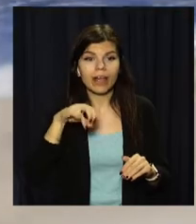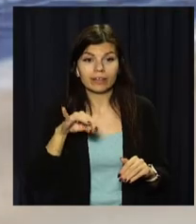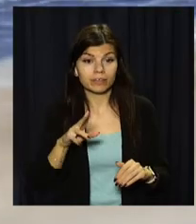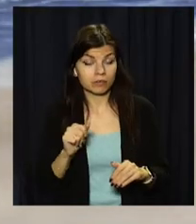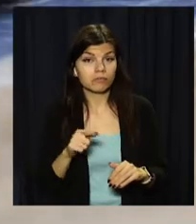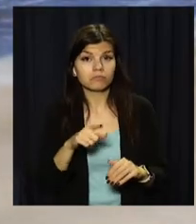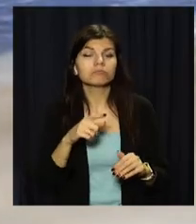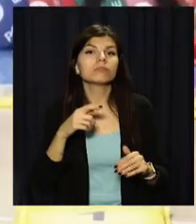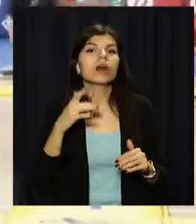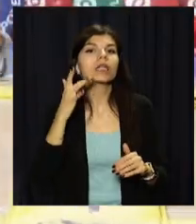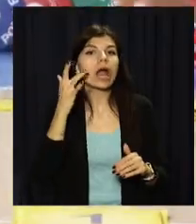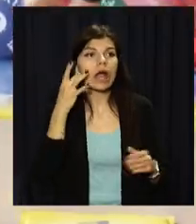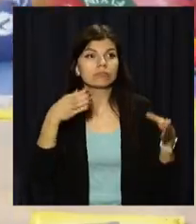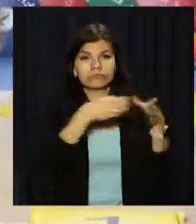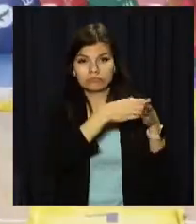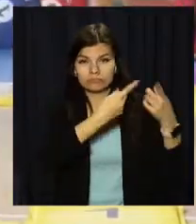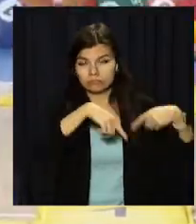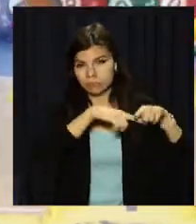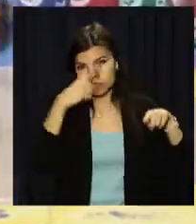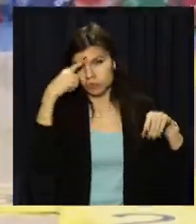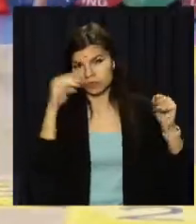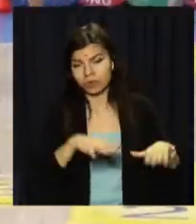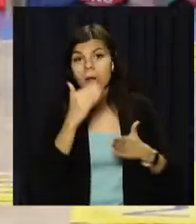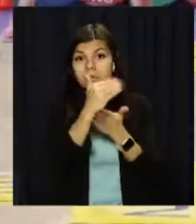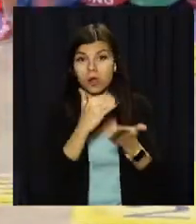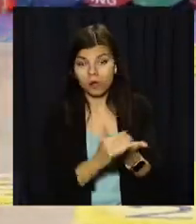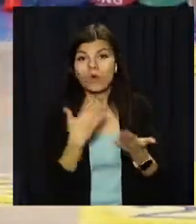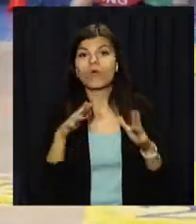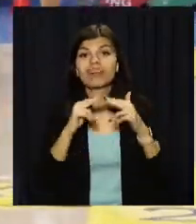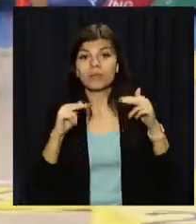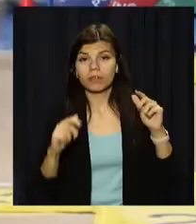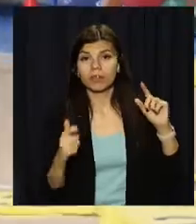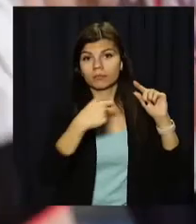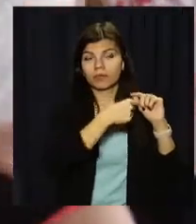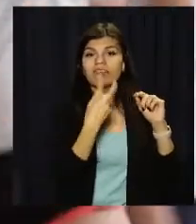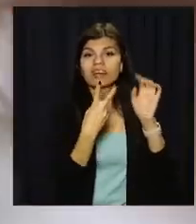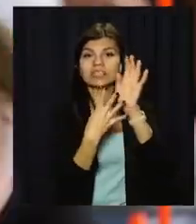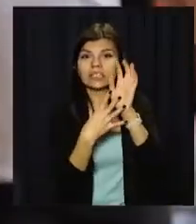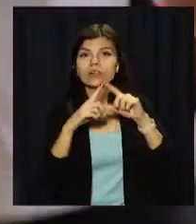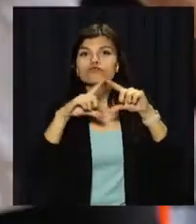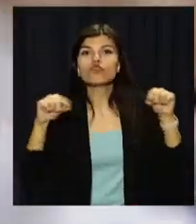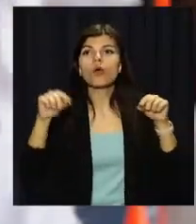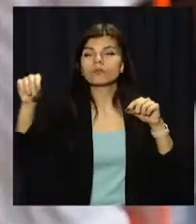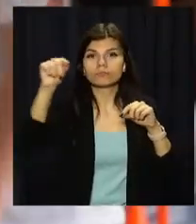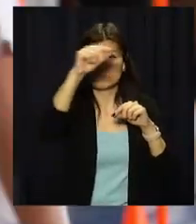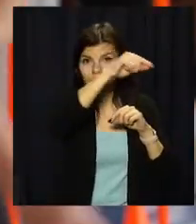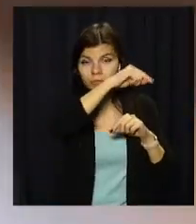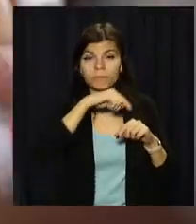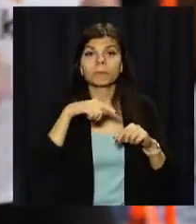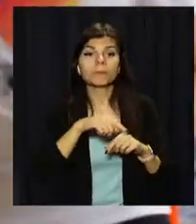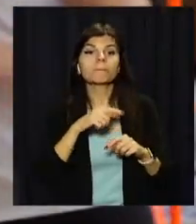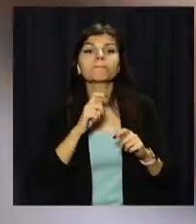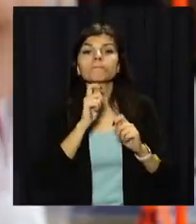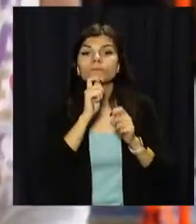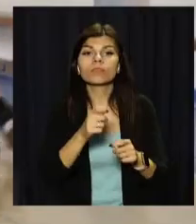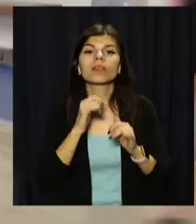Міжнародної асоціації легкоатлетичних федерацій. У Дніпрі до програми вже приєдналися 29 загальноосвітніх закладів. Набір містить знаряддя